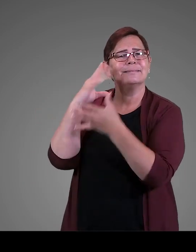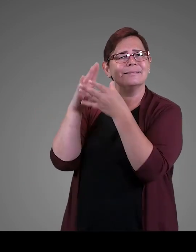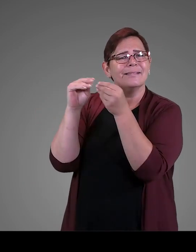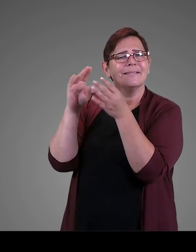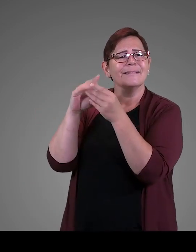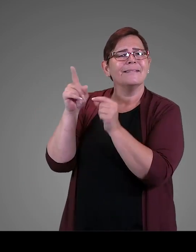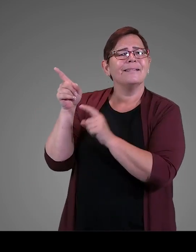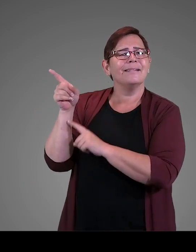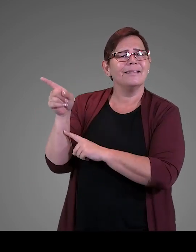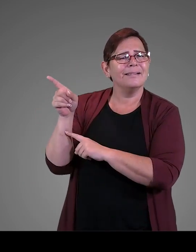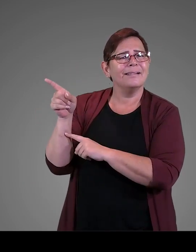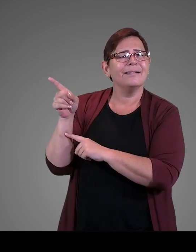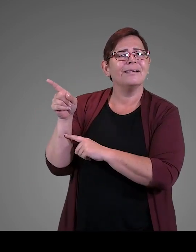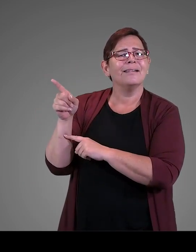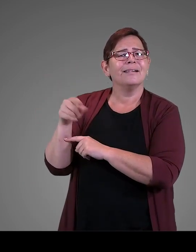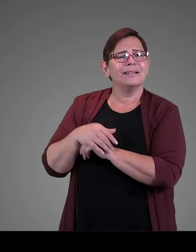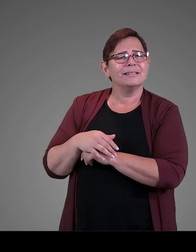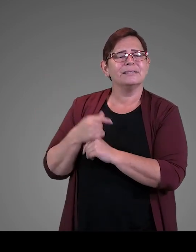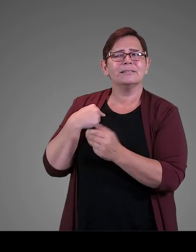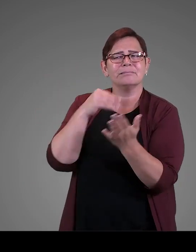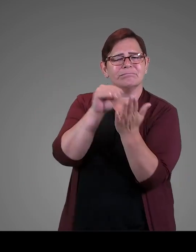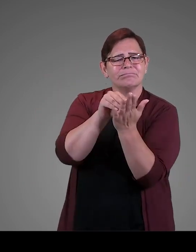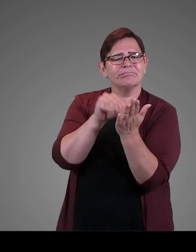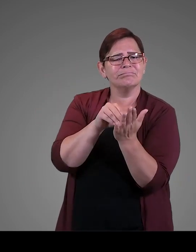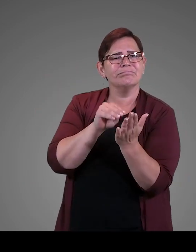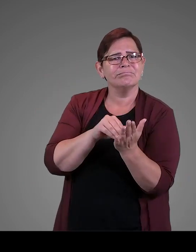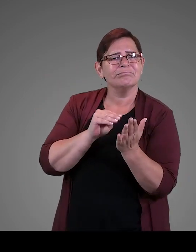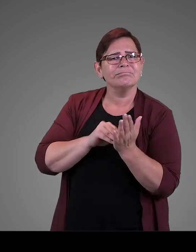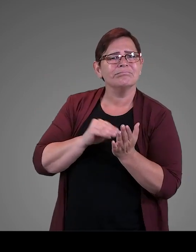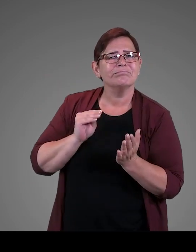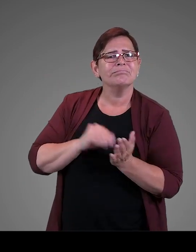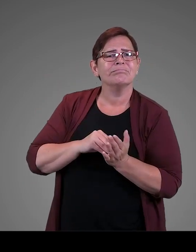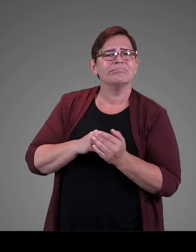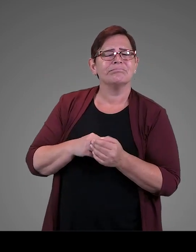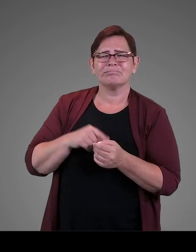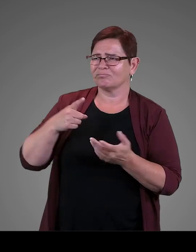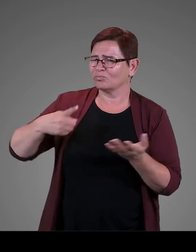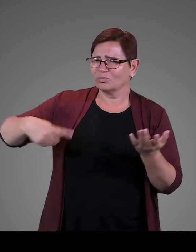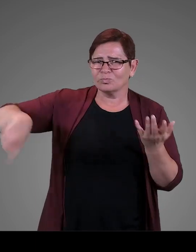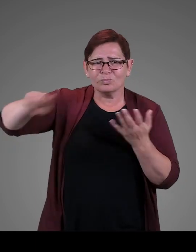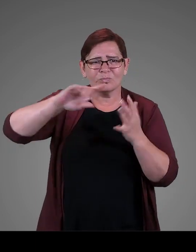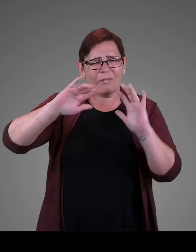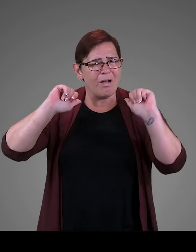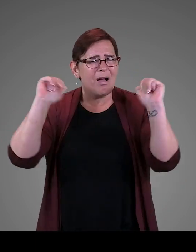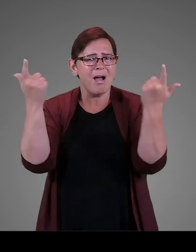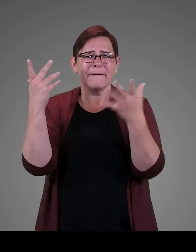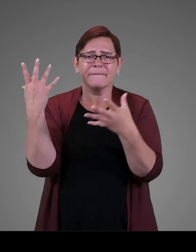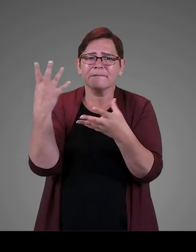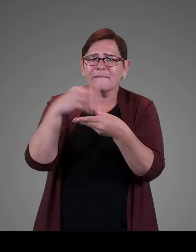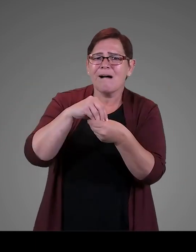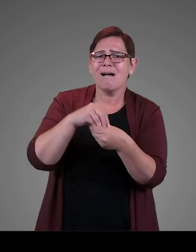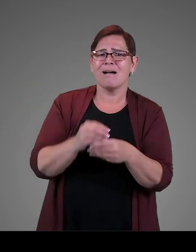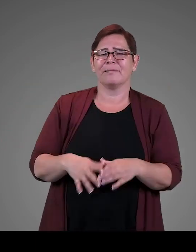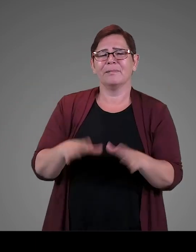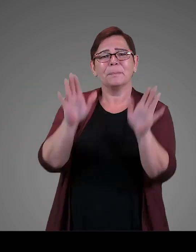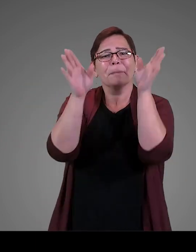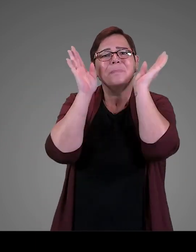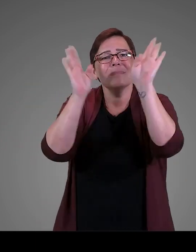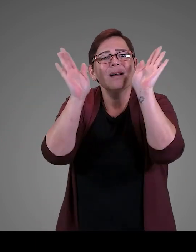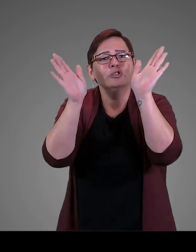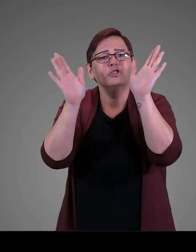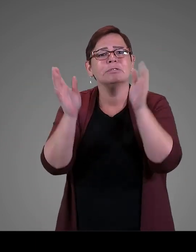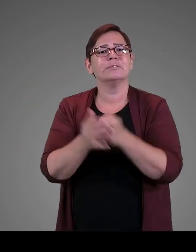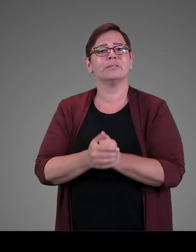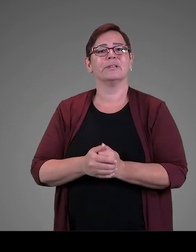a, c'est qu'on voudrait tellement en faire plus. Mais Claudine a dit quelque chose de très intéressant lors de les